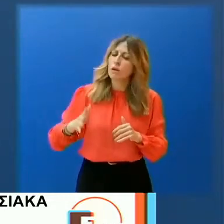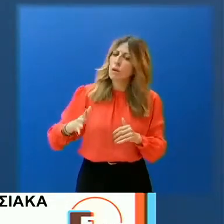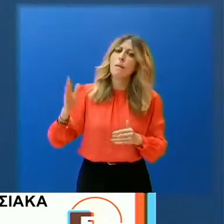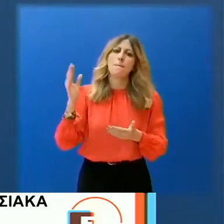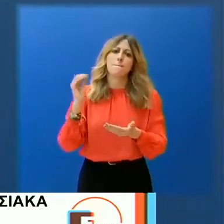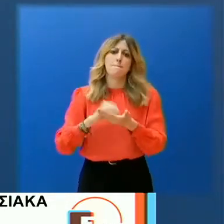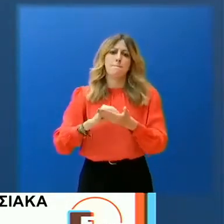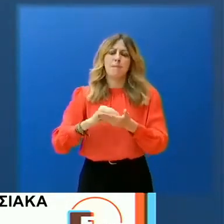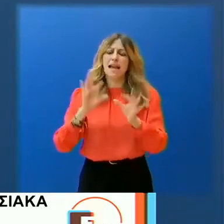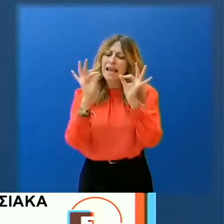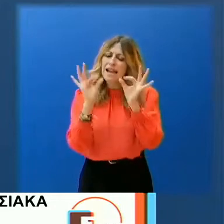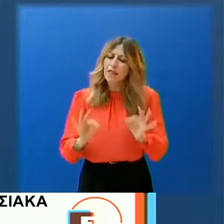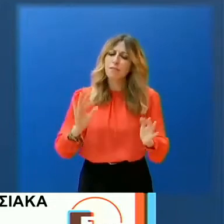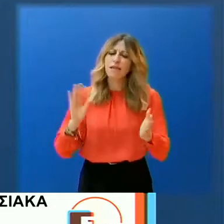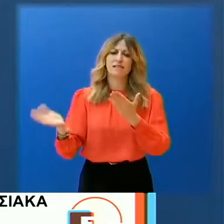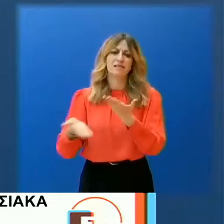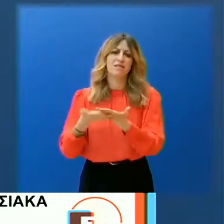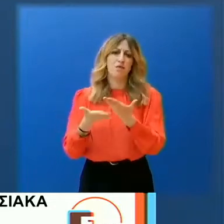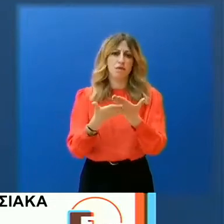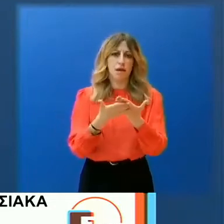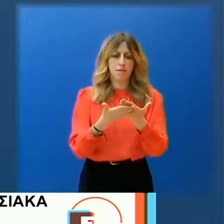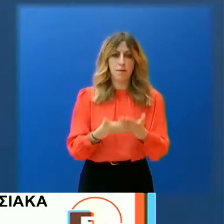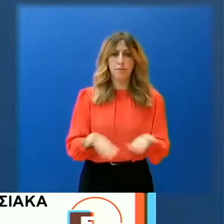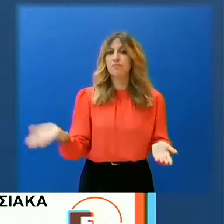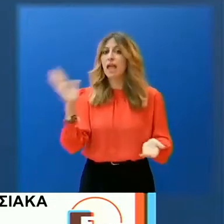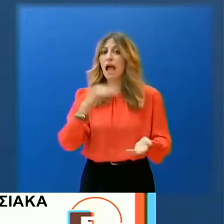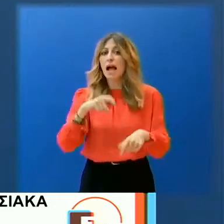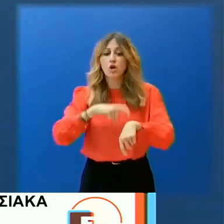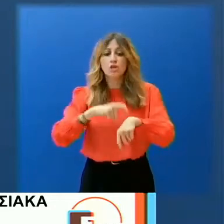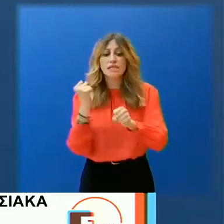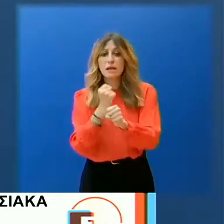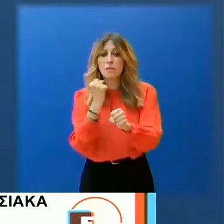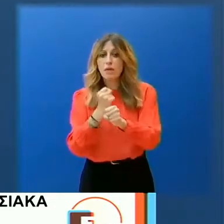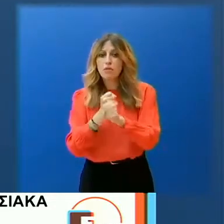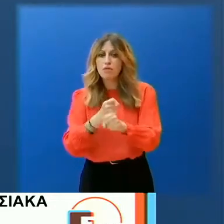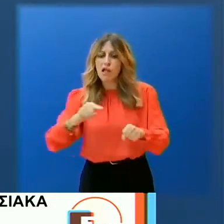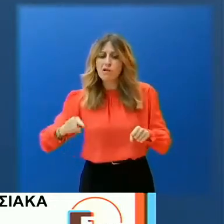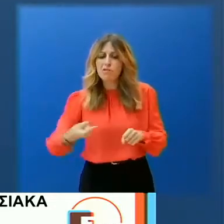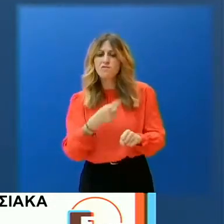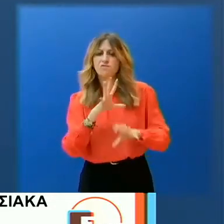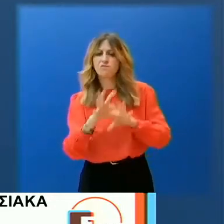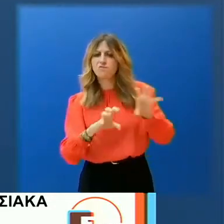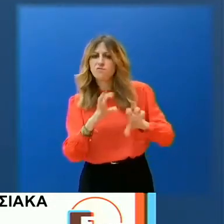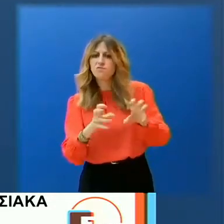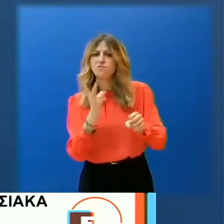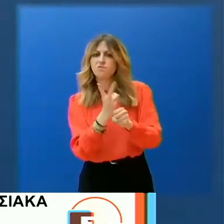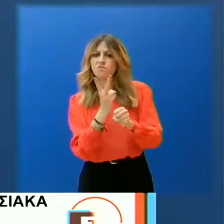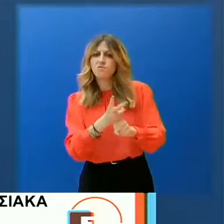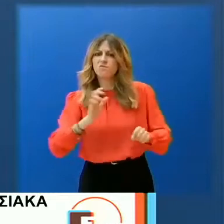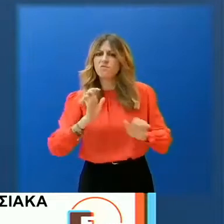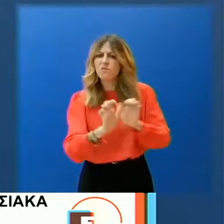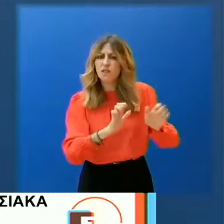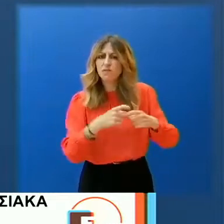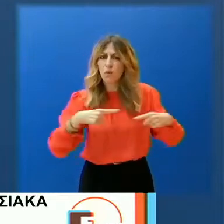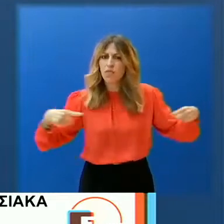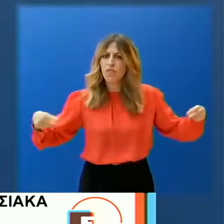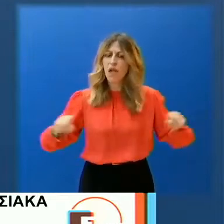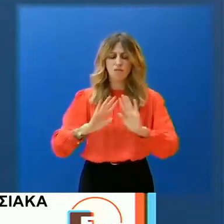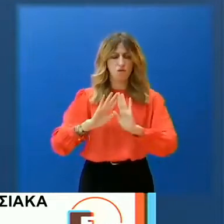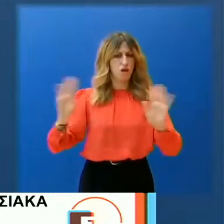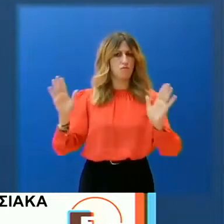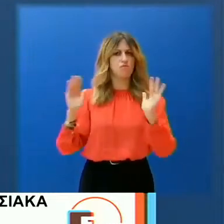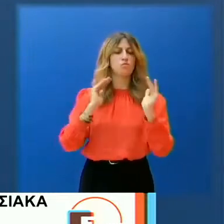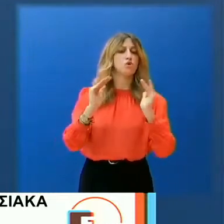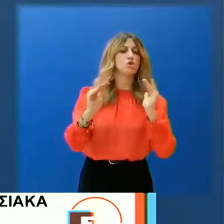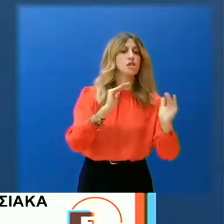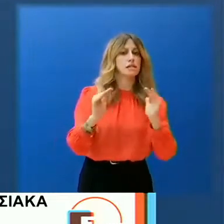στην εργασία. Παροχή περισσότερων επιλογών στους εργαζομένους να διαμορφώσουν το ωράριό τους με βάση τις ανάγκες τους.